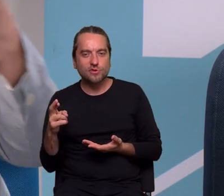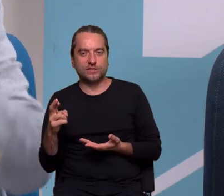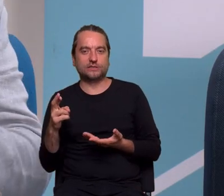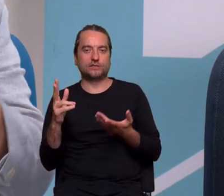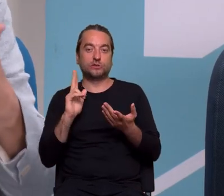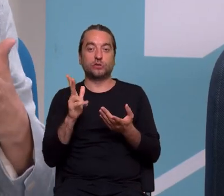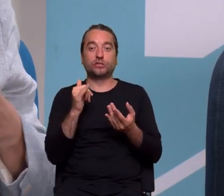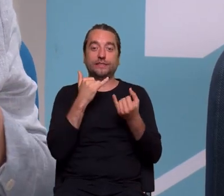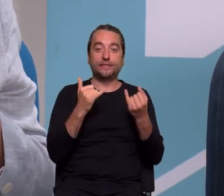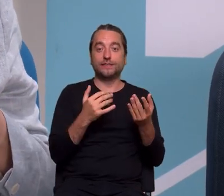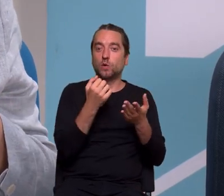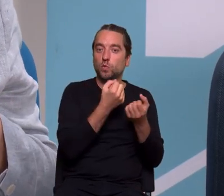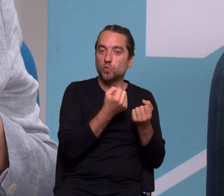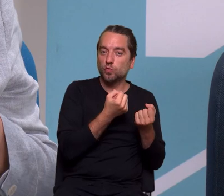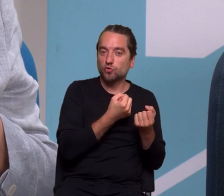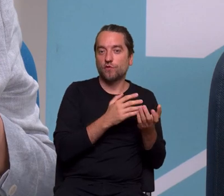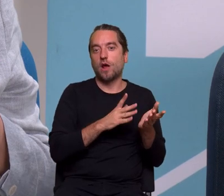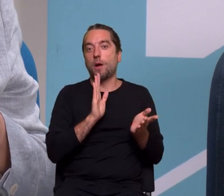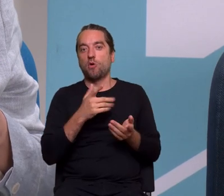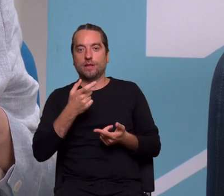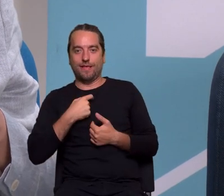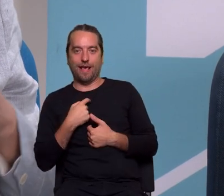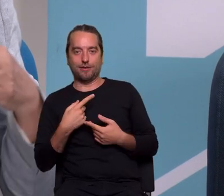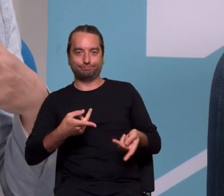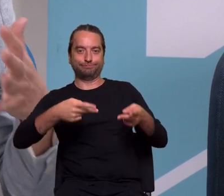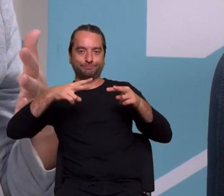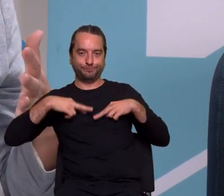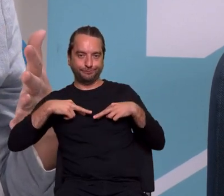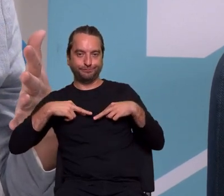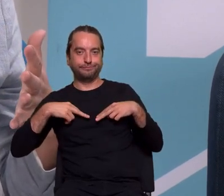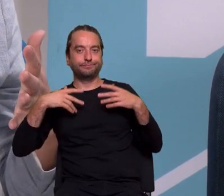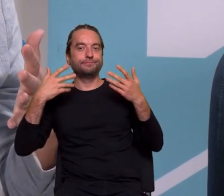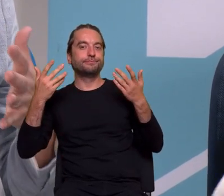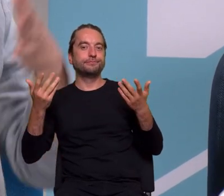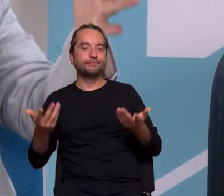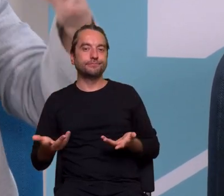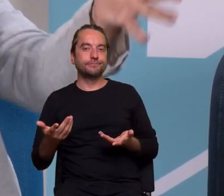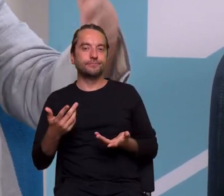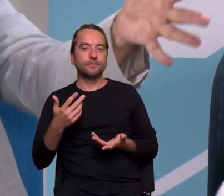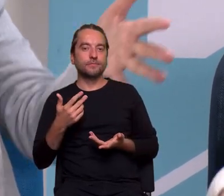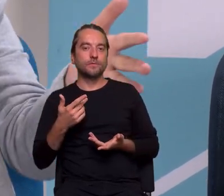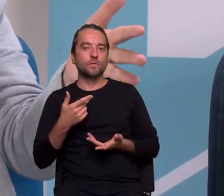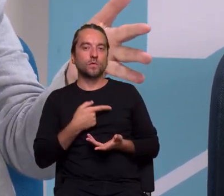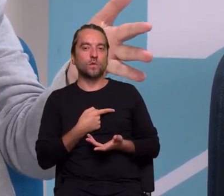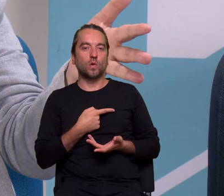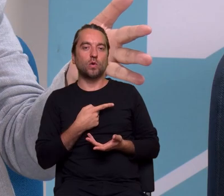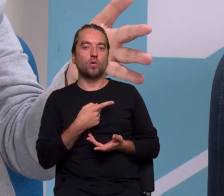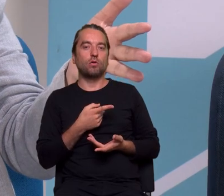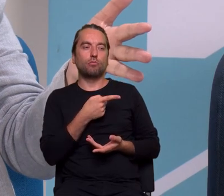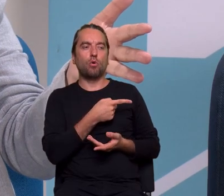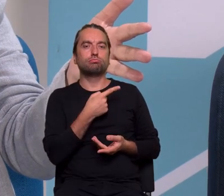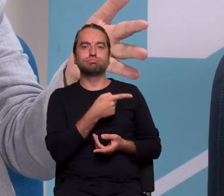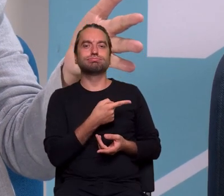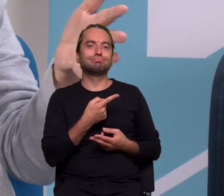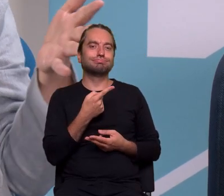i które przejęliśmy po nim, no ono sprawia, że oni nie są tylko naszymi